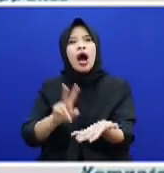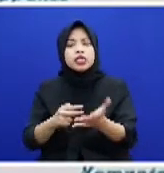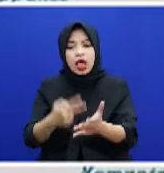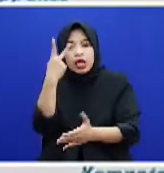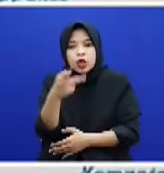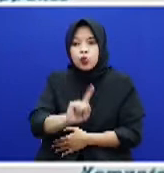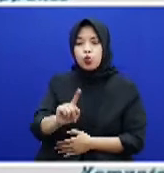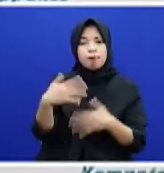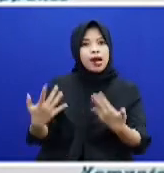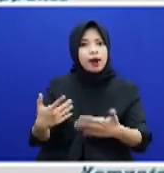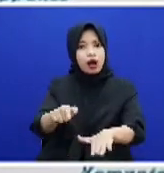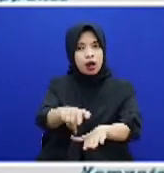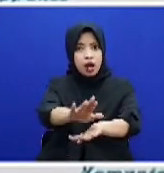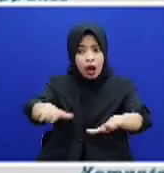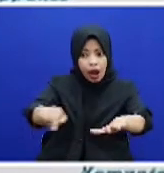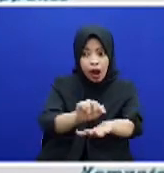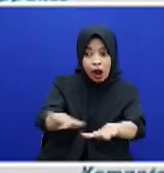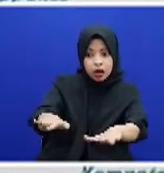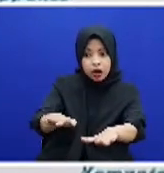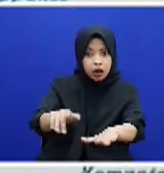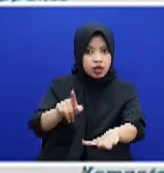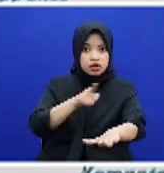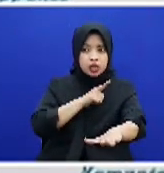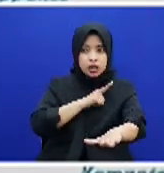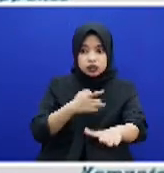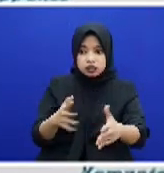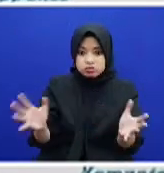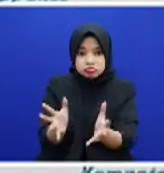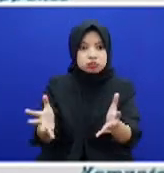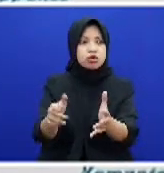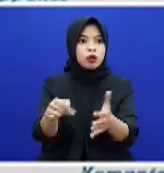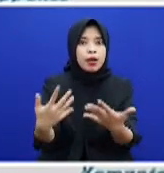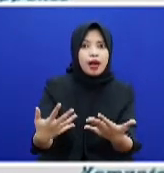lihat dari sisi apakah itu si anak sendiri yang harus kita perkuat.